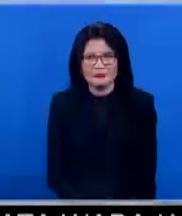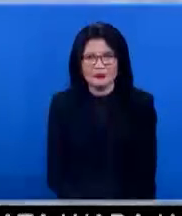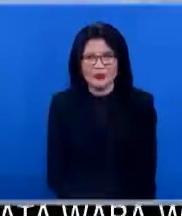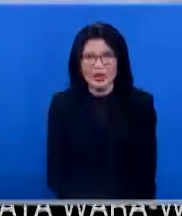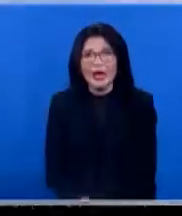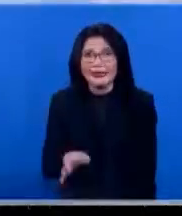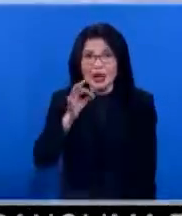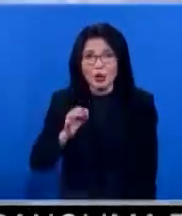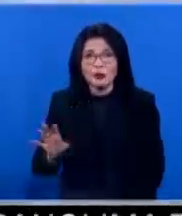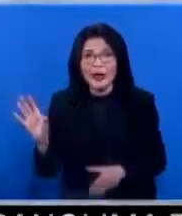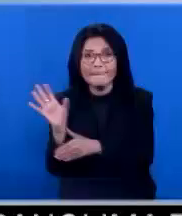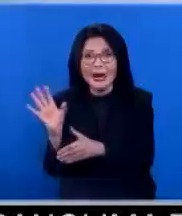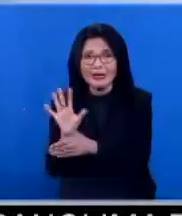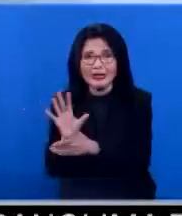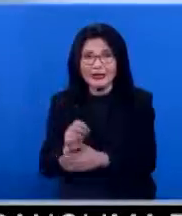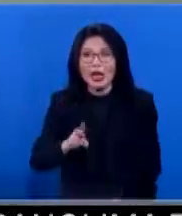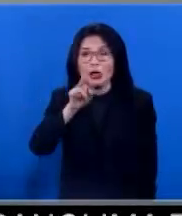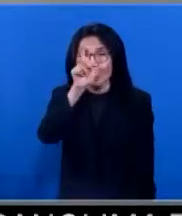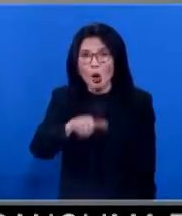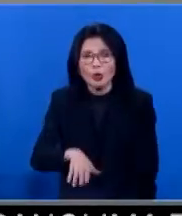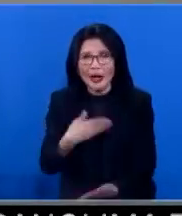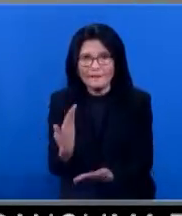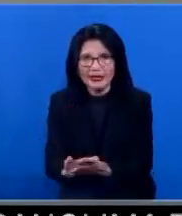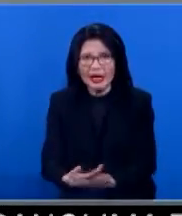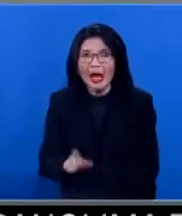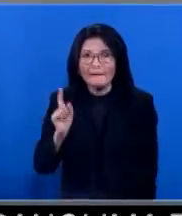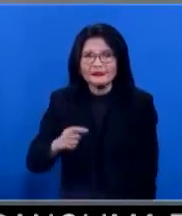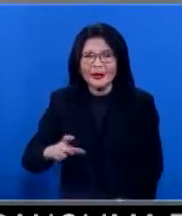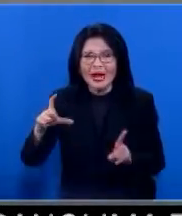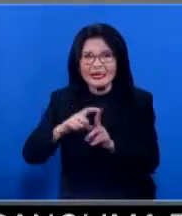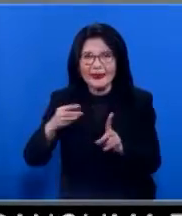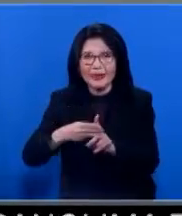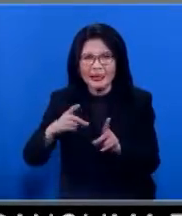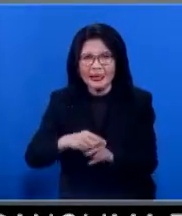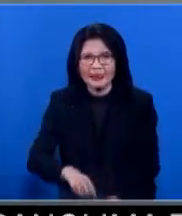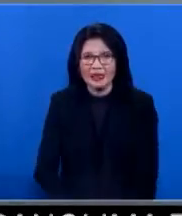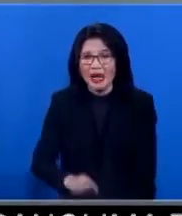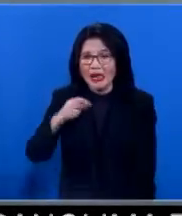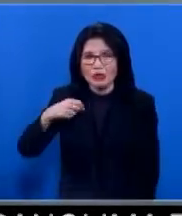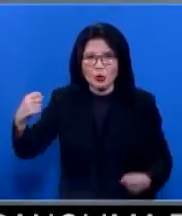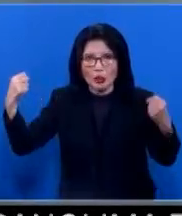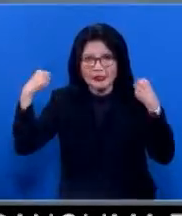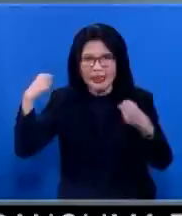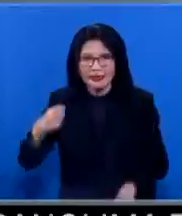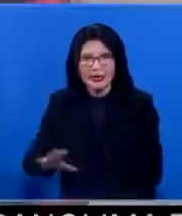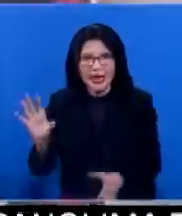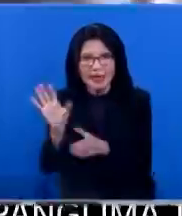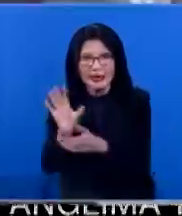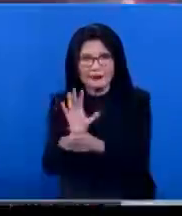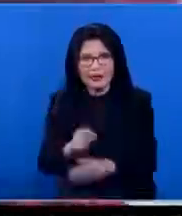Di Magetan, Jawa Timur, dua warganya meninggal dunia akibat demam berdarah. Dari data Dinas Kesehatan Kabupaten Magetan, sejak Januari hingga